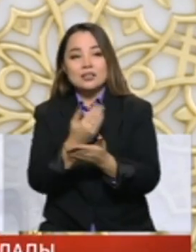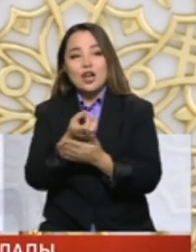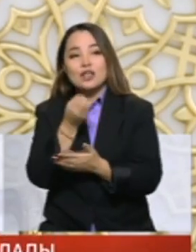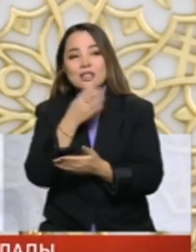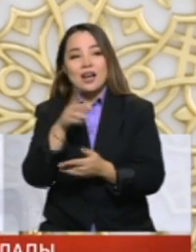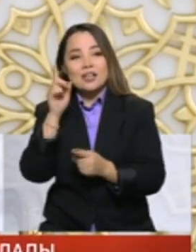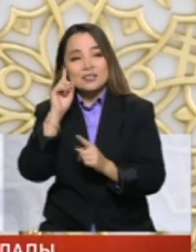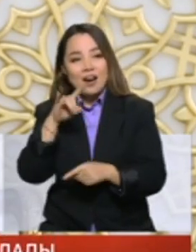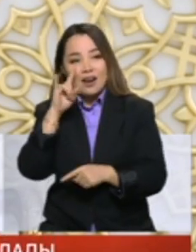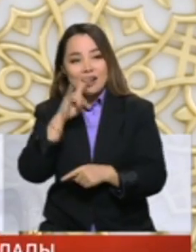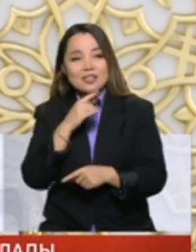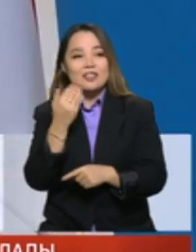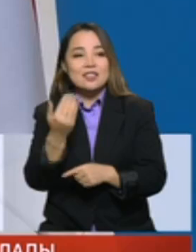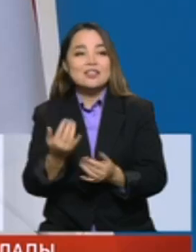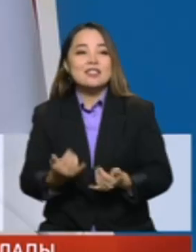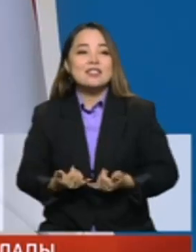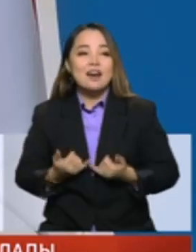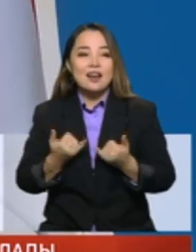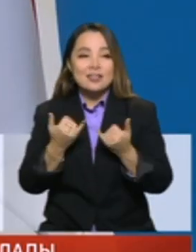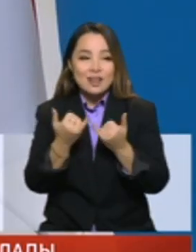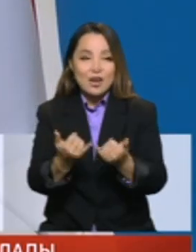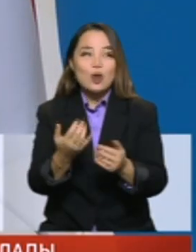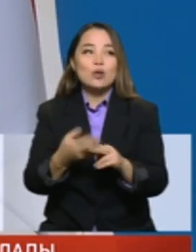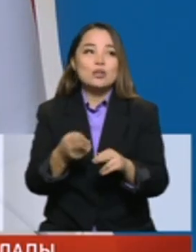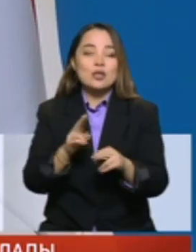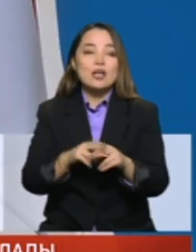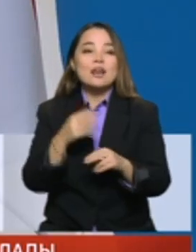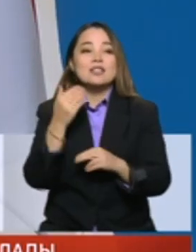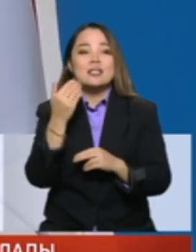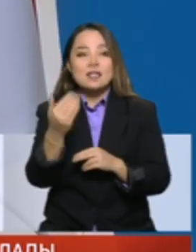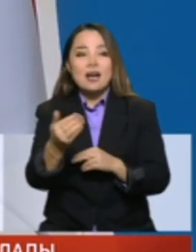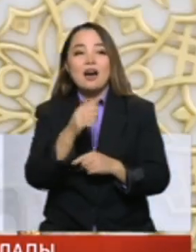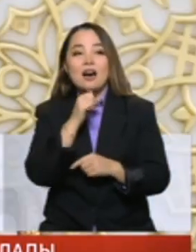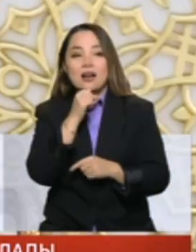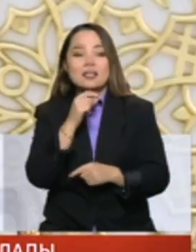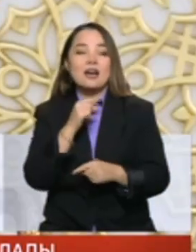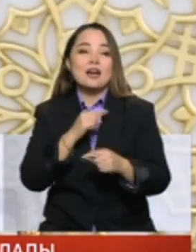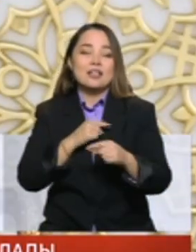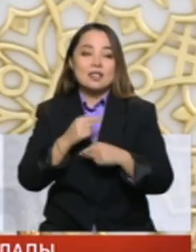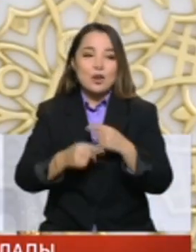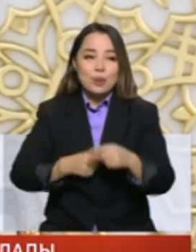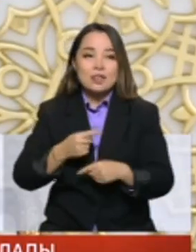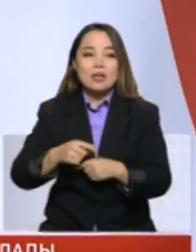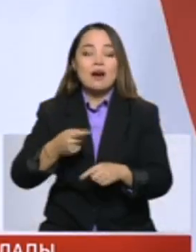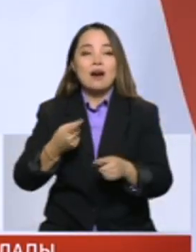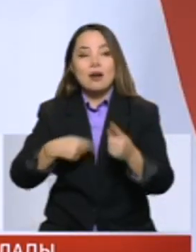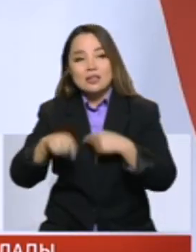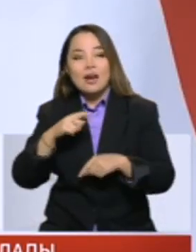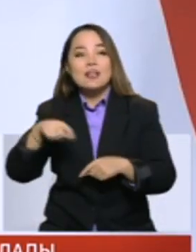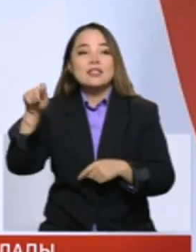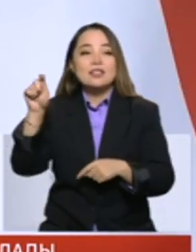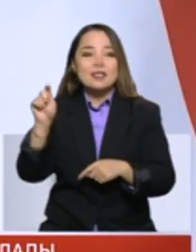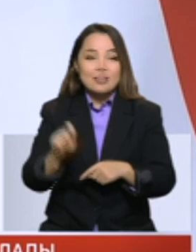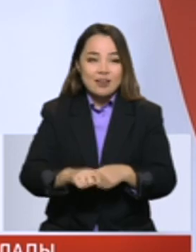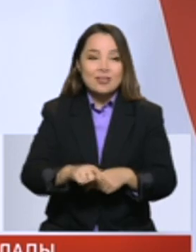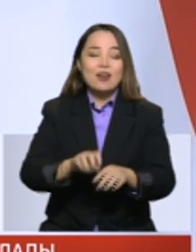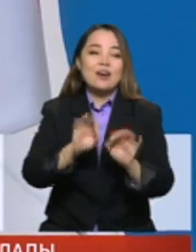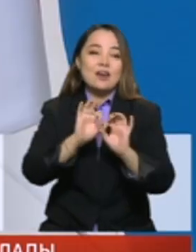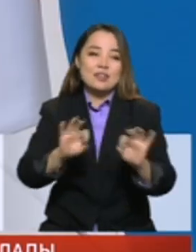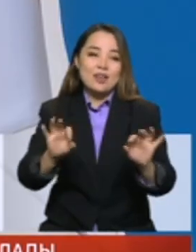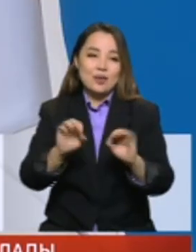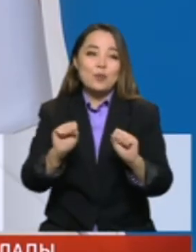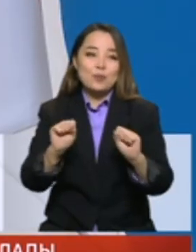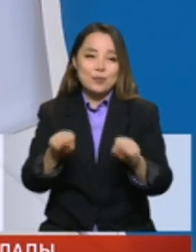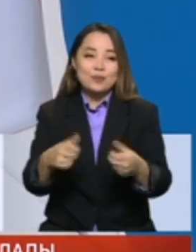жақсы біледі, сізді сыйлайды. Сондықтан сіз атамекеніңізге келдіңіз деп айтсақ артық болмайтын